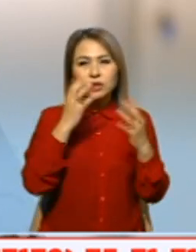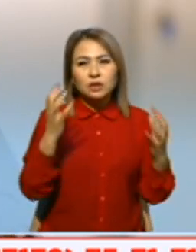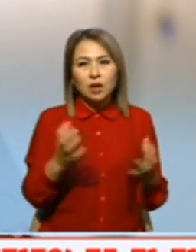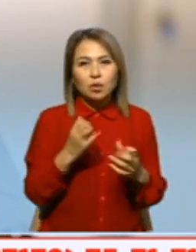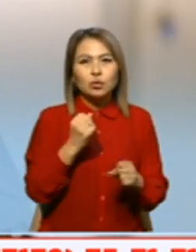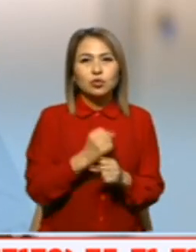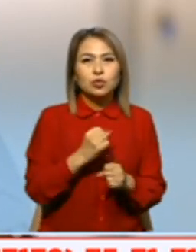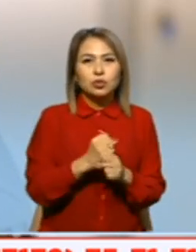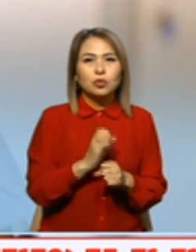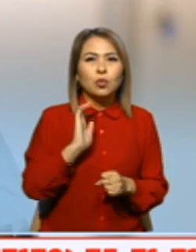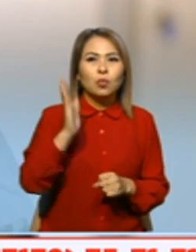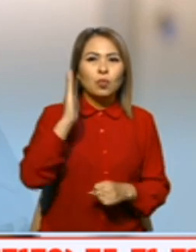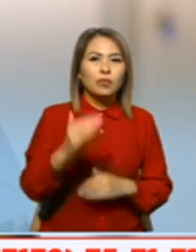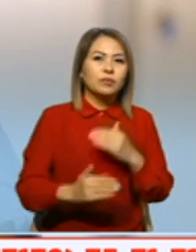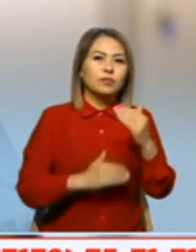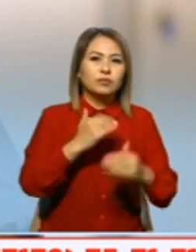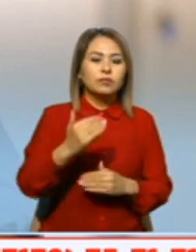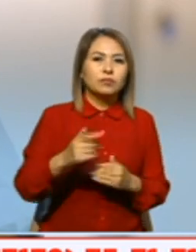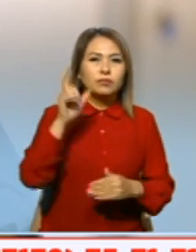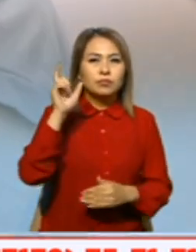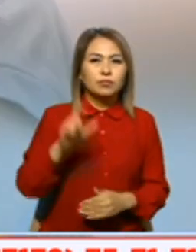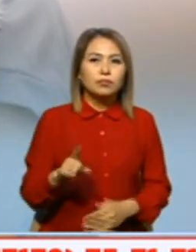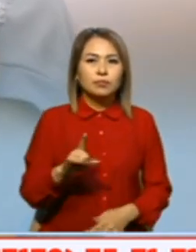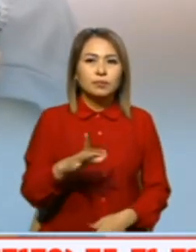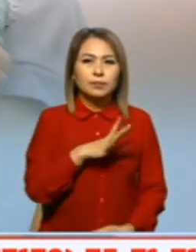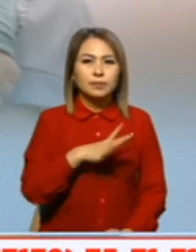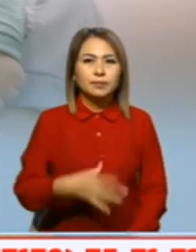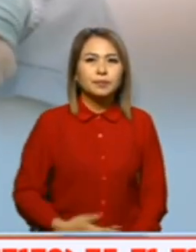үшін, ертеңгі күні жақсы бір мықты азамат болу үшін.